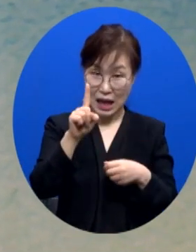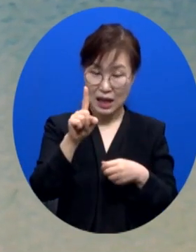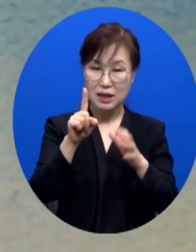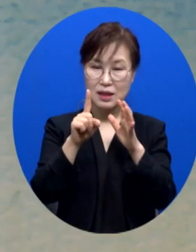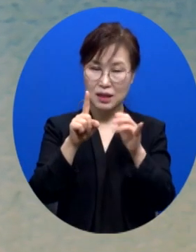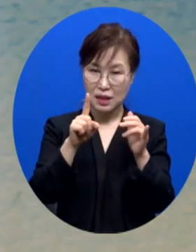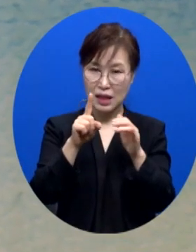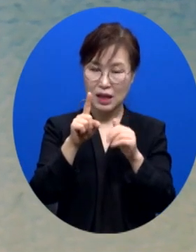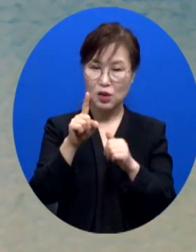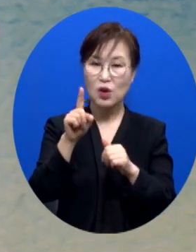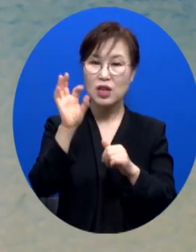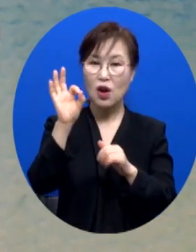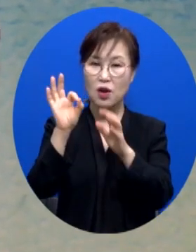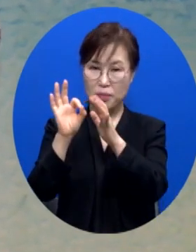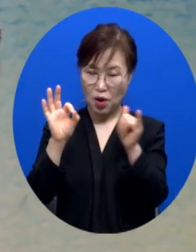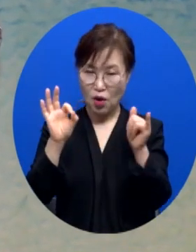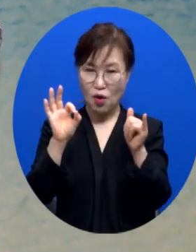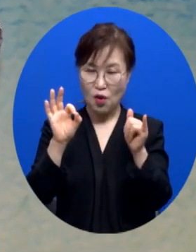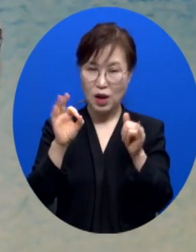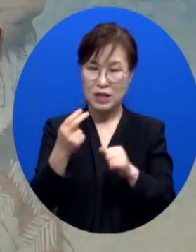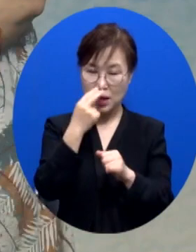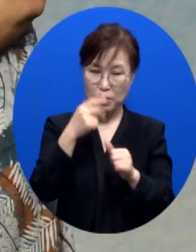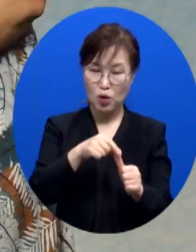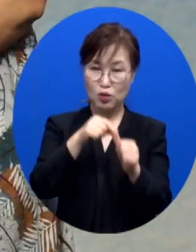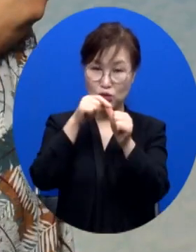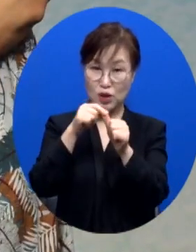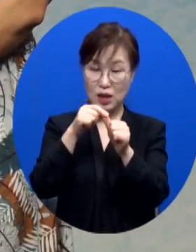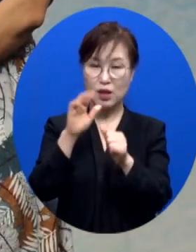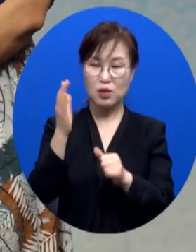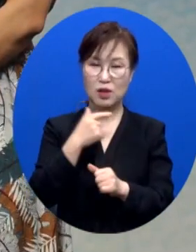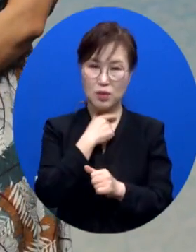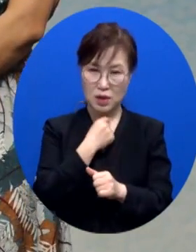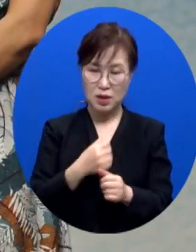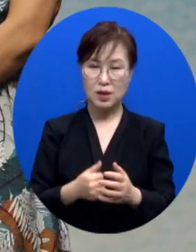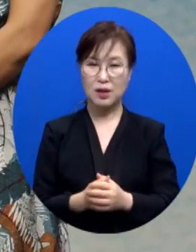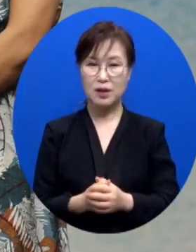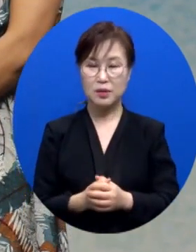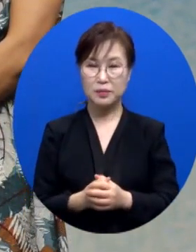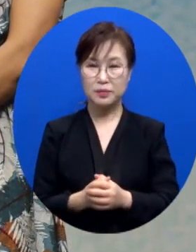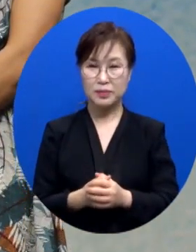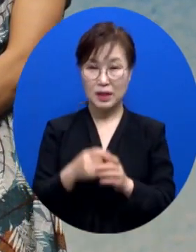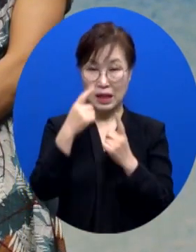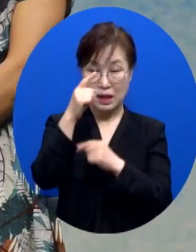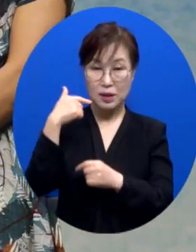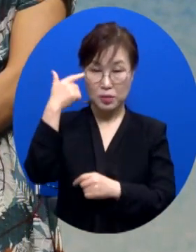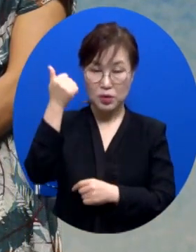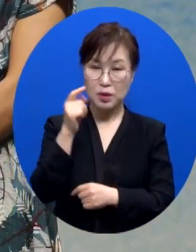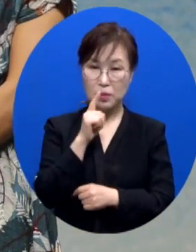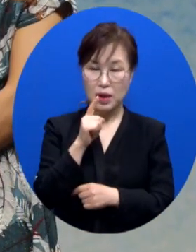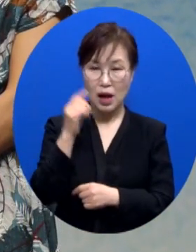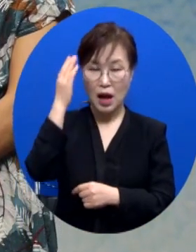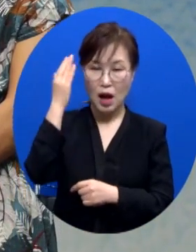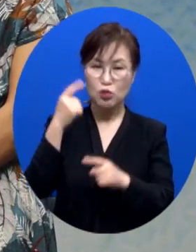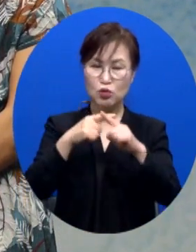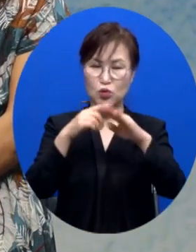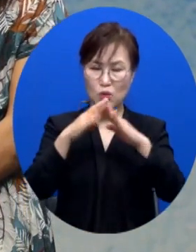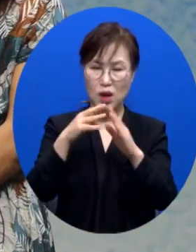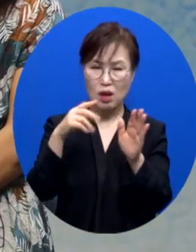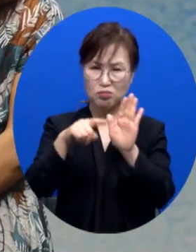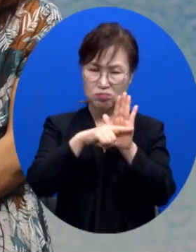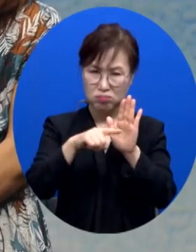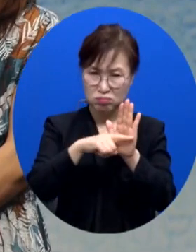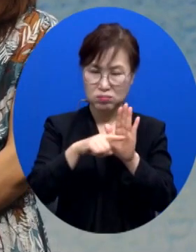생명을 구할 수 있기를 기대하고 있다고 전했습니다. 감리회 이철 감독회장도 한국교회가 손가락질 받고